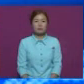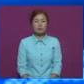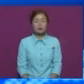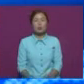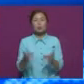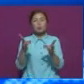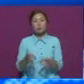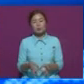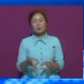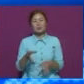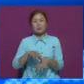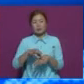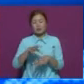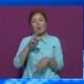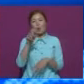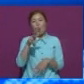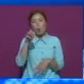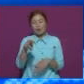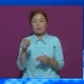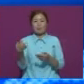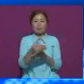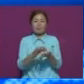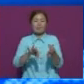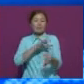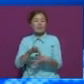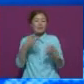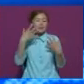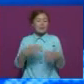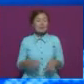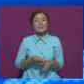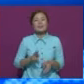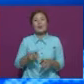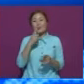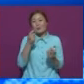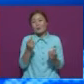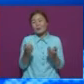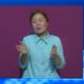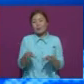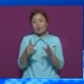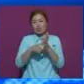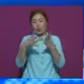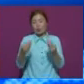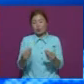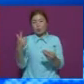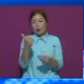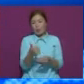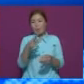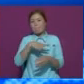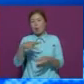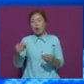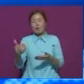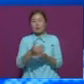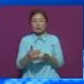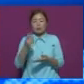Ауыр халде жатқан Дәулет Нұрмаханға қажетті қаржа артығымен жиналды. Санаулы ғұмыр қалған жігіт 7 күннің ішінде миллиондаған ақша табылады